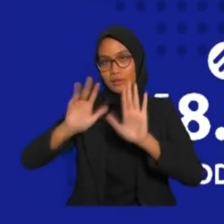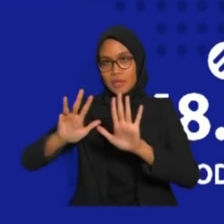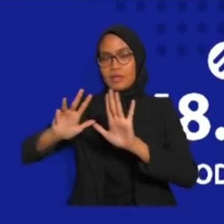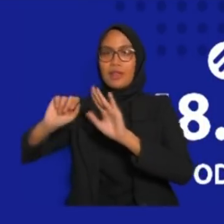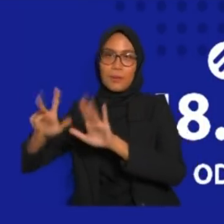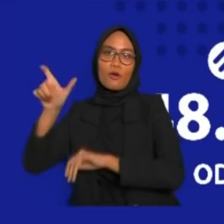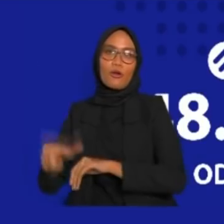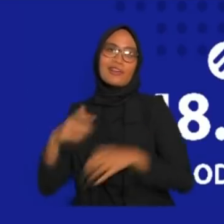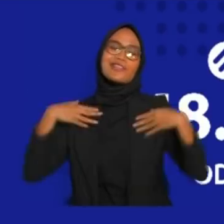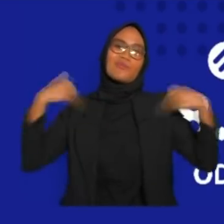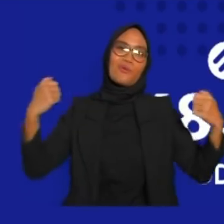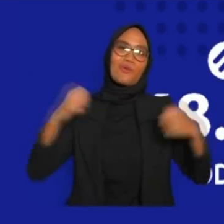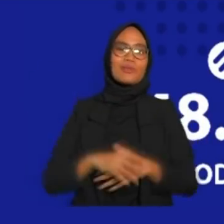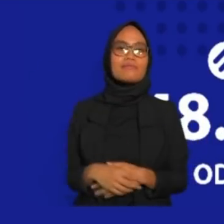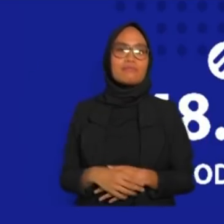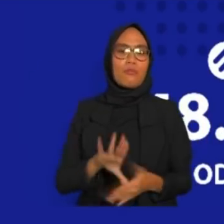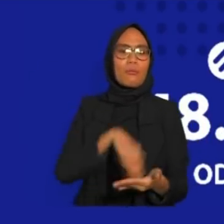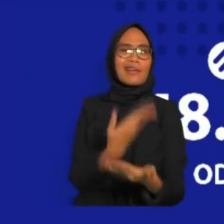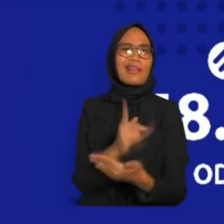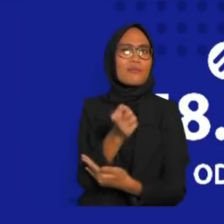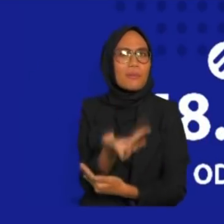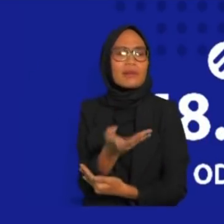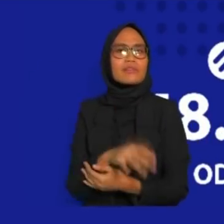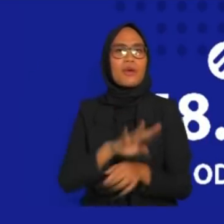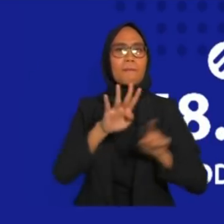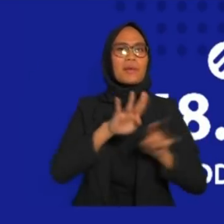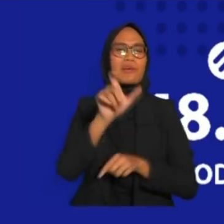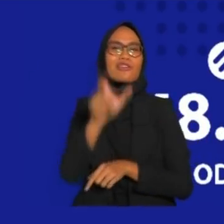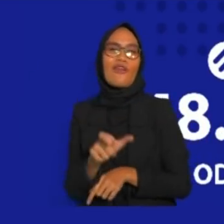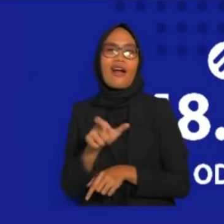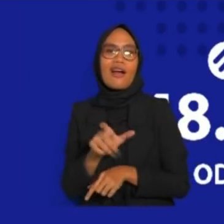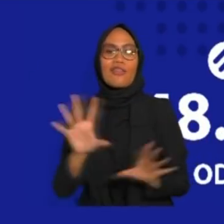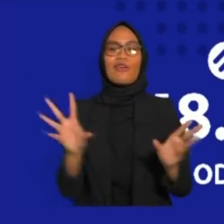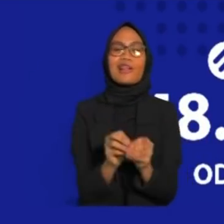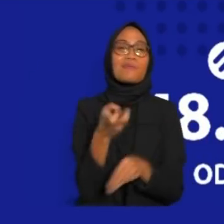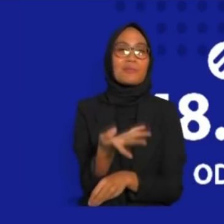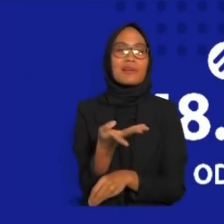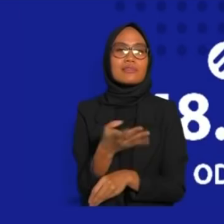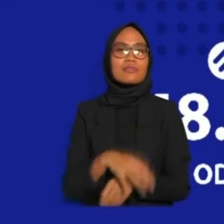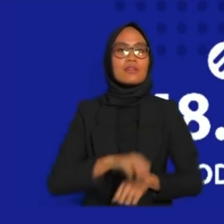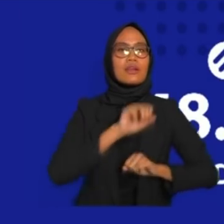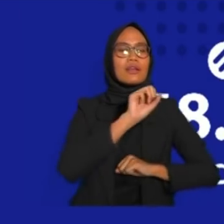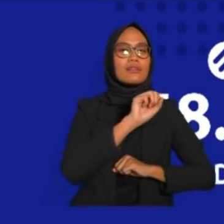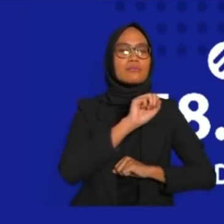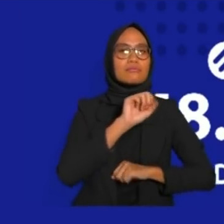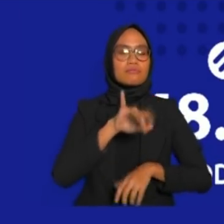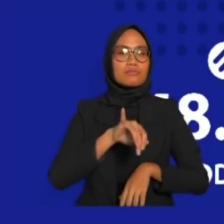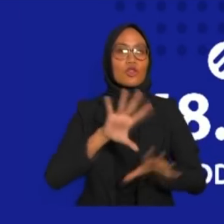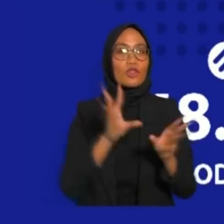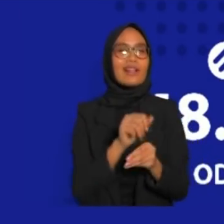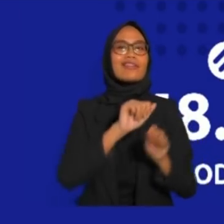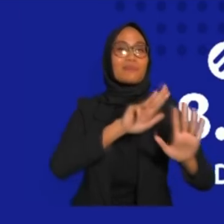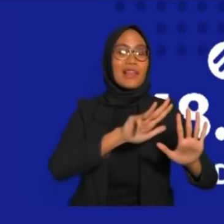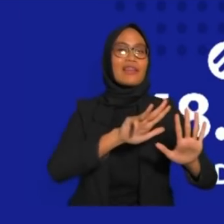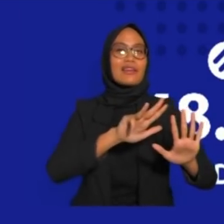2698 orang meninggal 14 orang sehingga total menjadi 300 menjadi